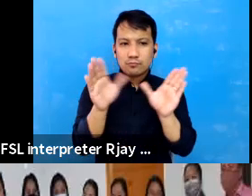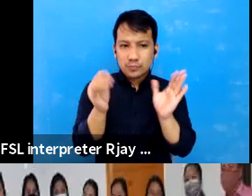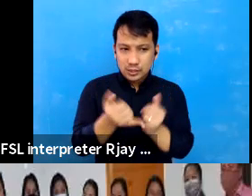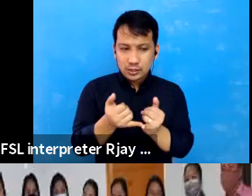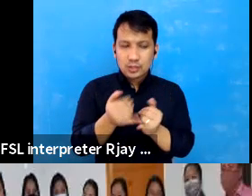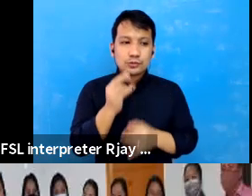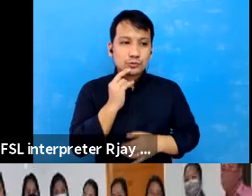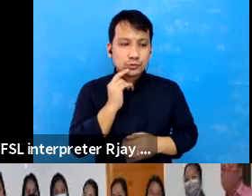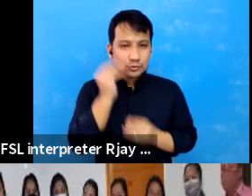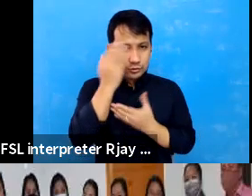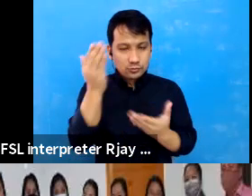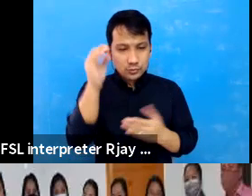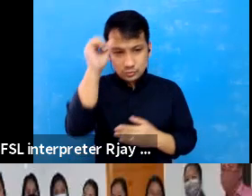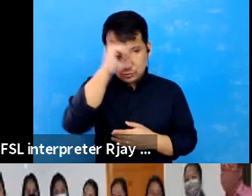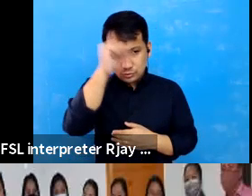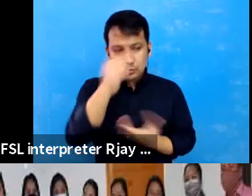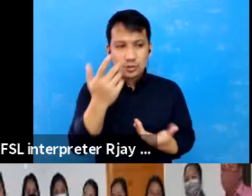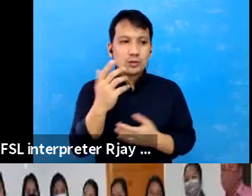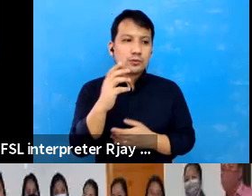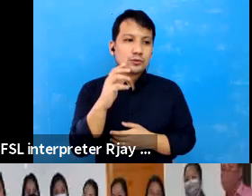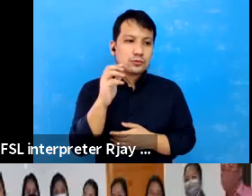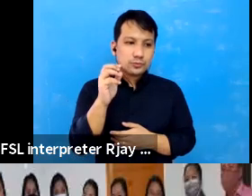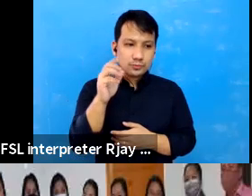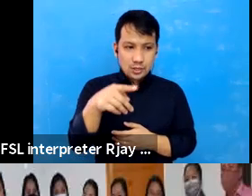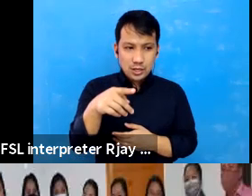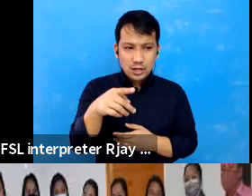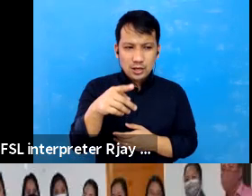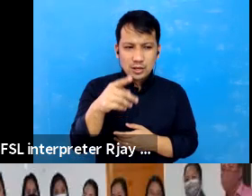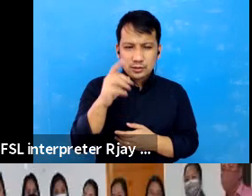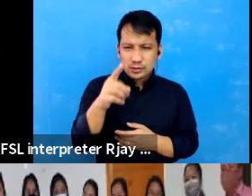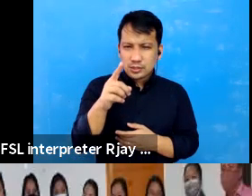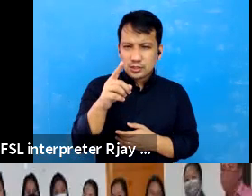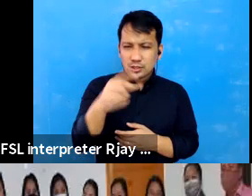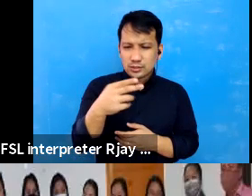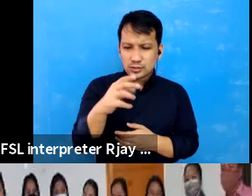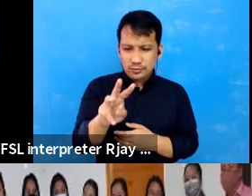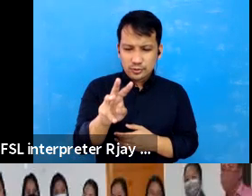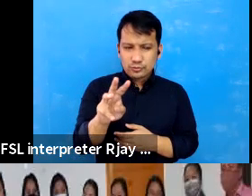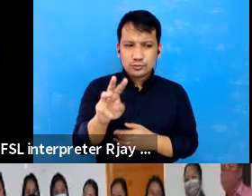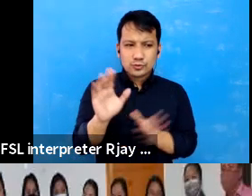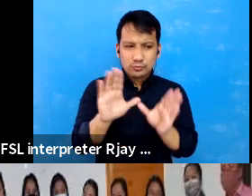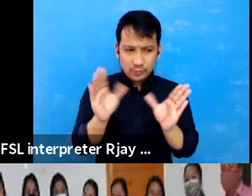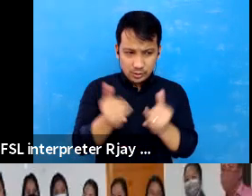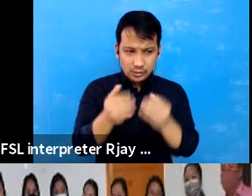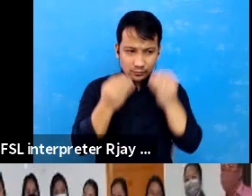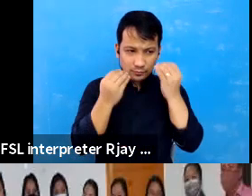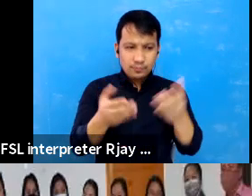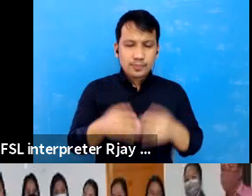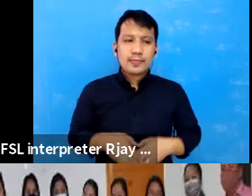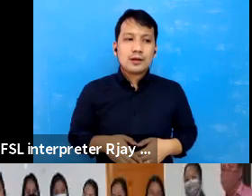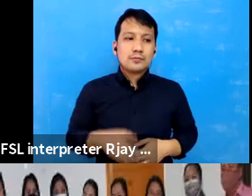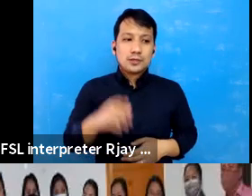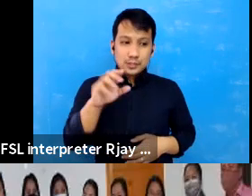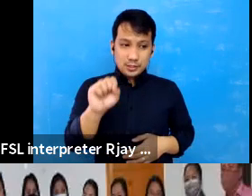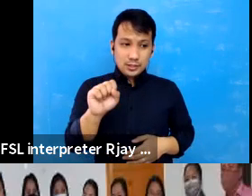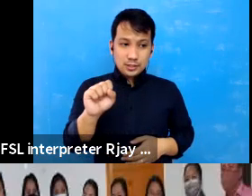nutrition scholar at BHW at aktibong umupo sa meeting sa Barangay Nutrition Committee. Ang Sangguniang Kabataan naman ay